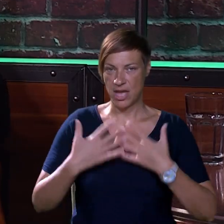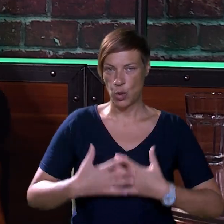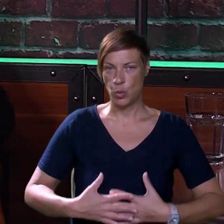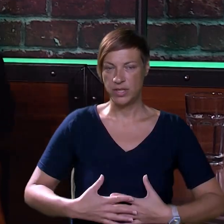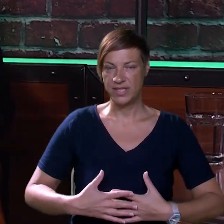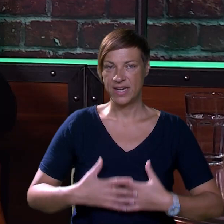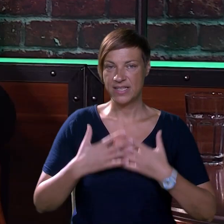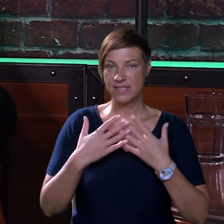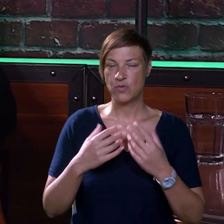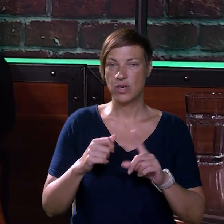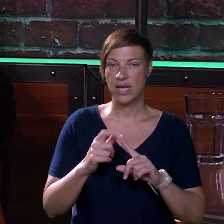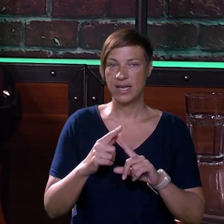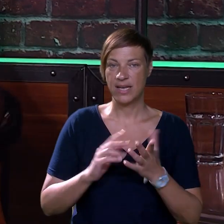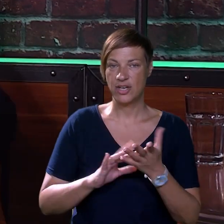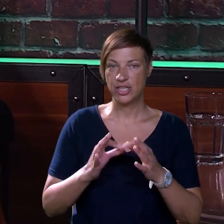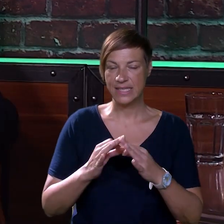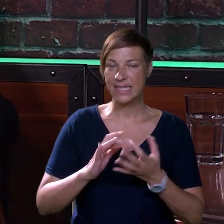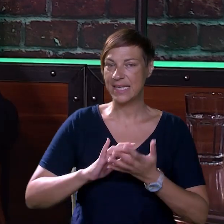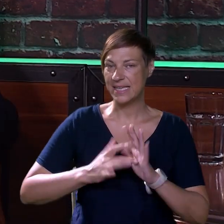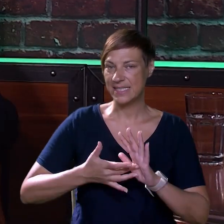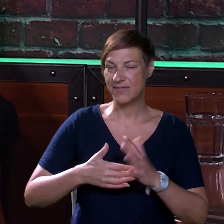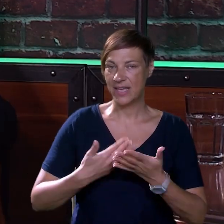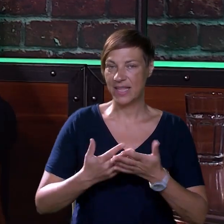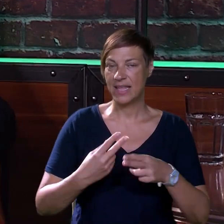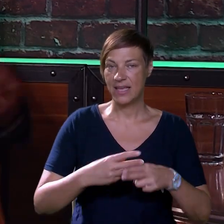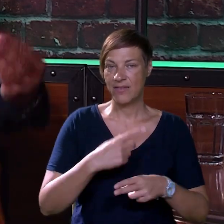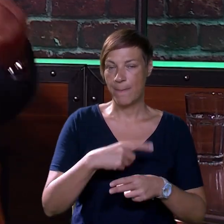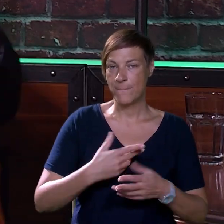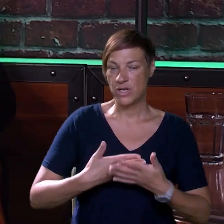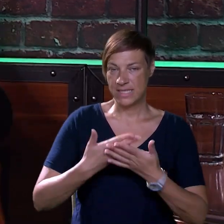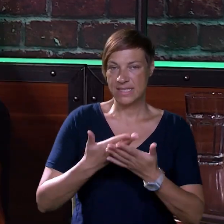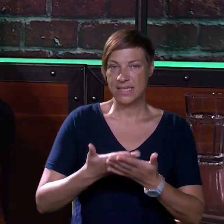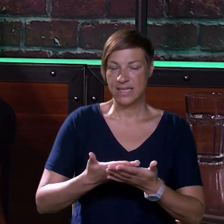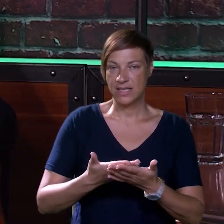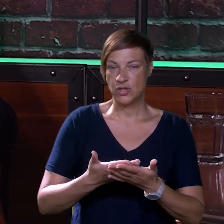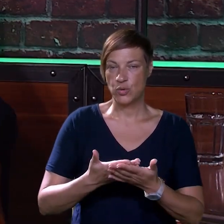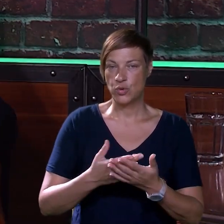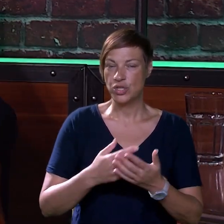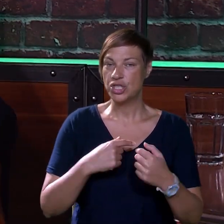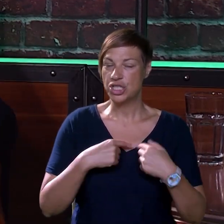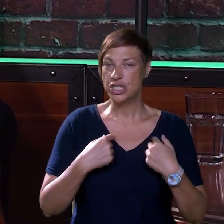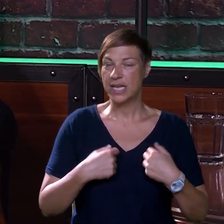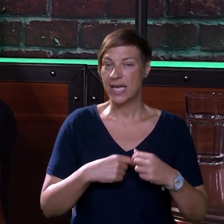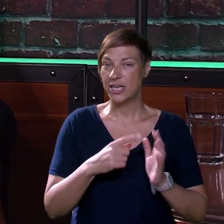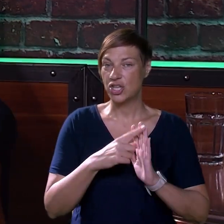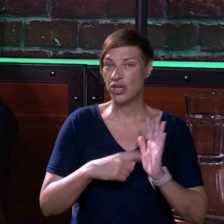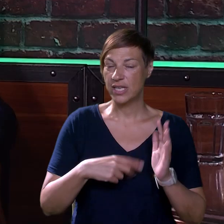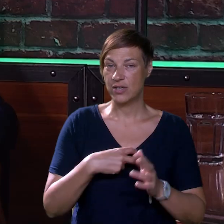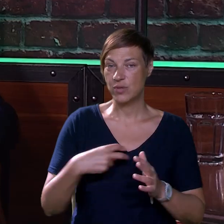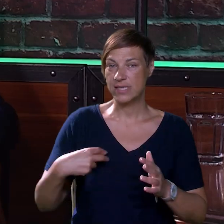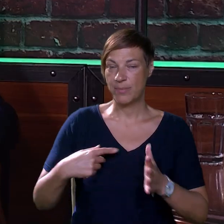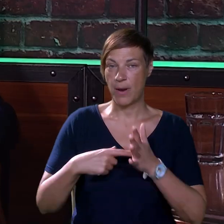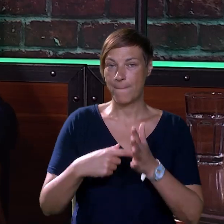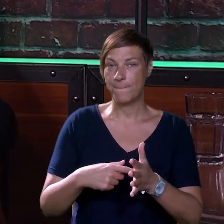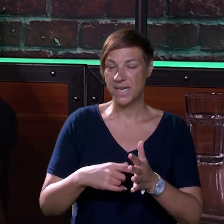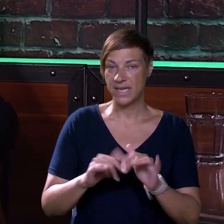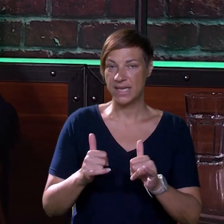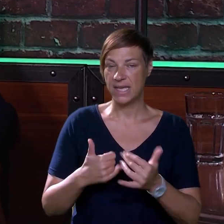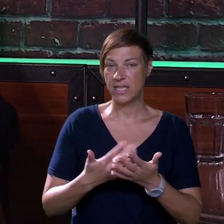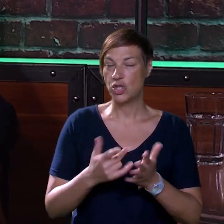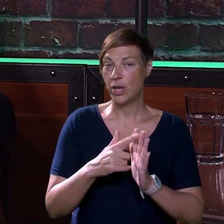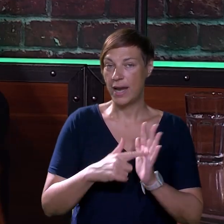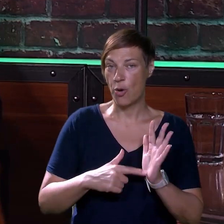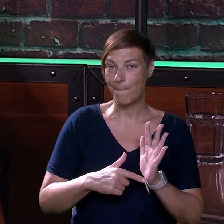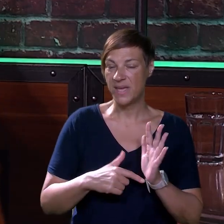ultrazvuka, karotida, zubiju, svega. I takve bolesnike dođe nam kardiokirurg iz Zagreba, mi njega prezentiramo, on kaže jesto